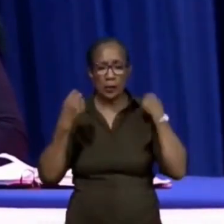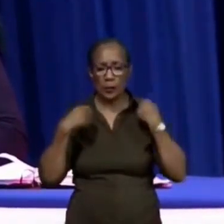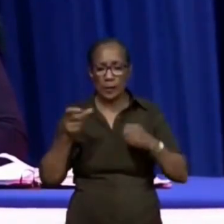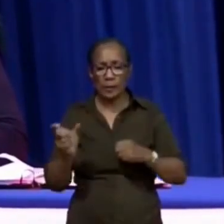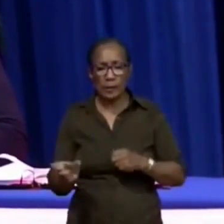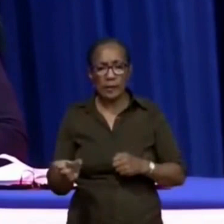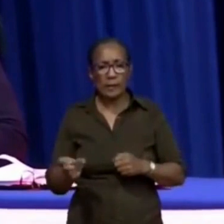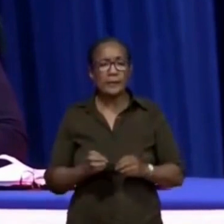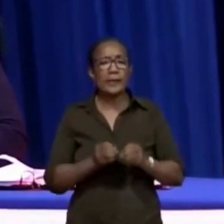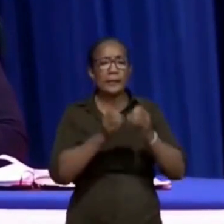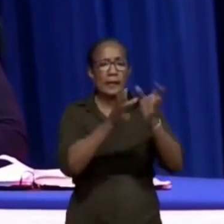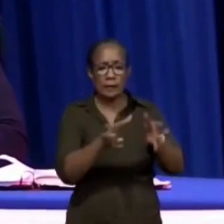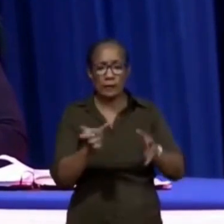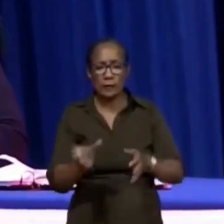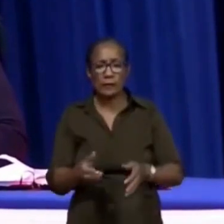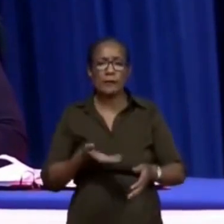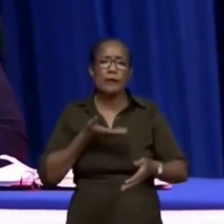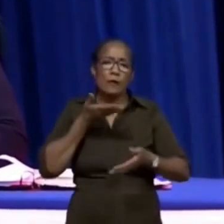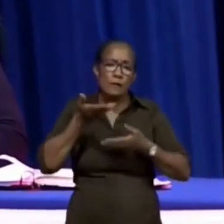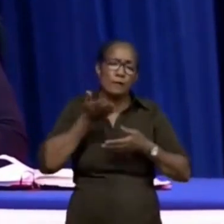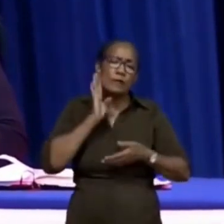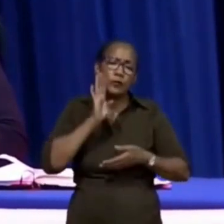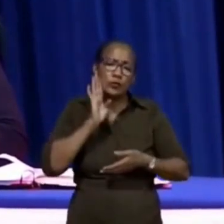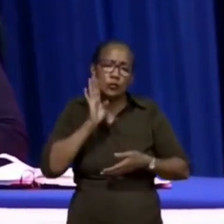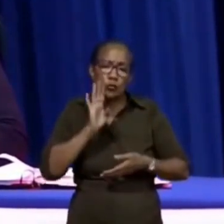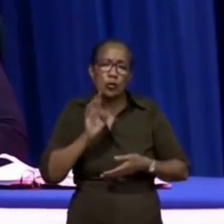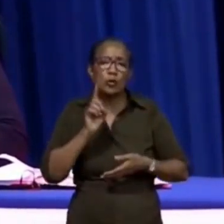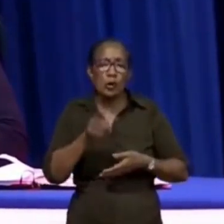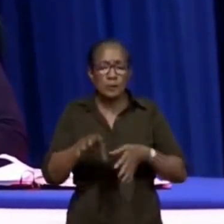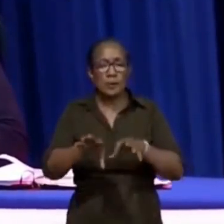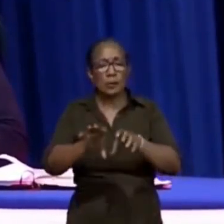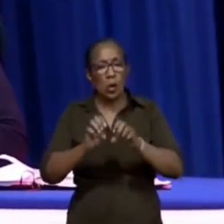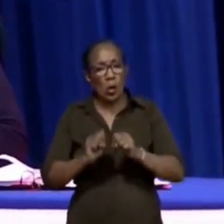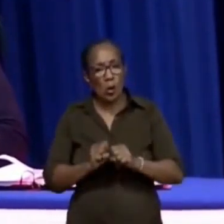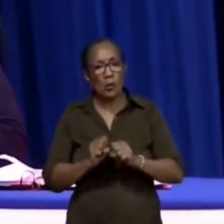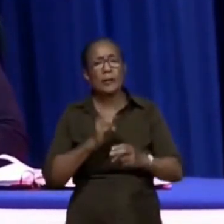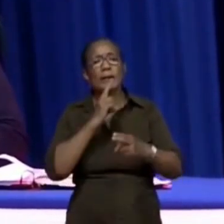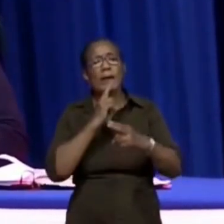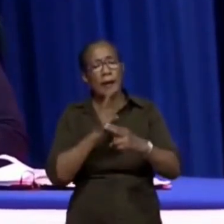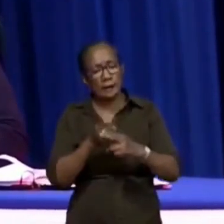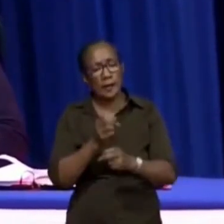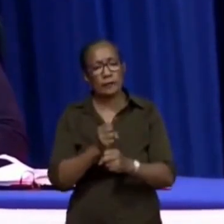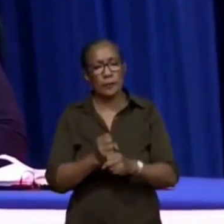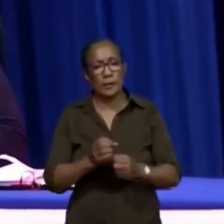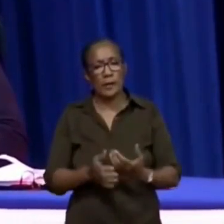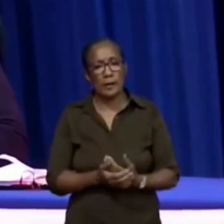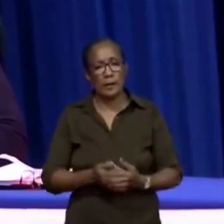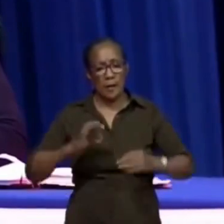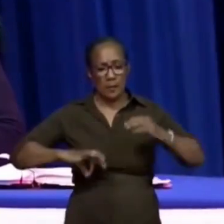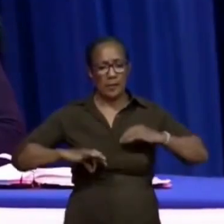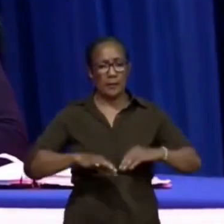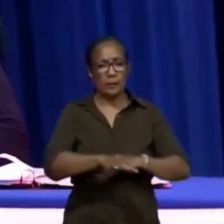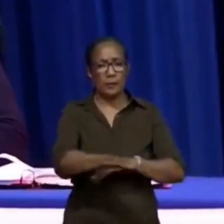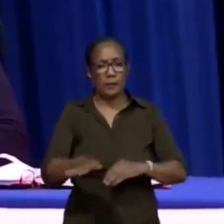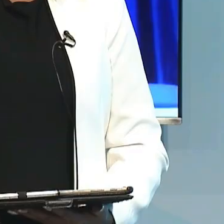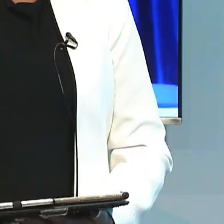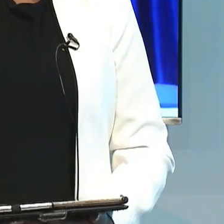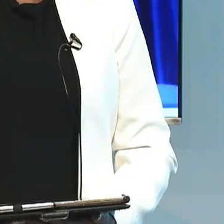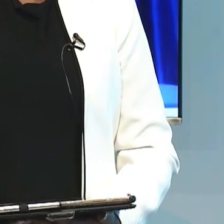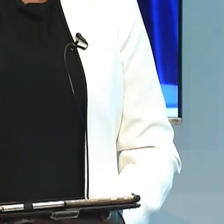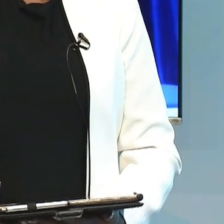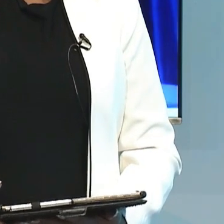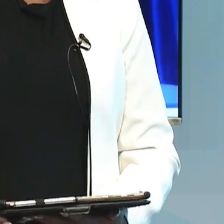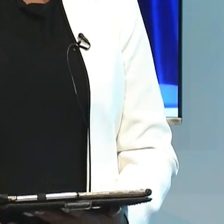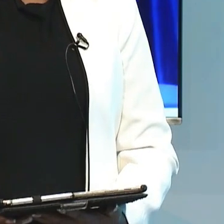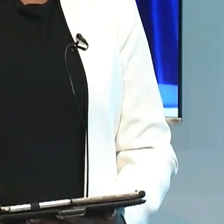de leveranciers wil ik het beroep doen om zich te houden aan de gemaakte afspraken met het ministerie van HIT.